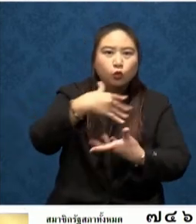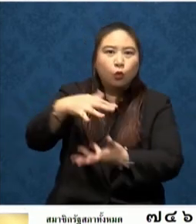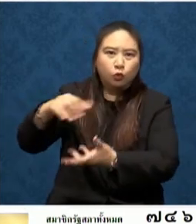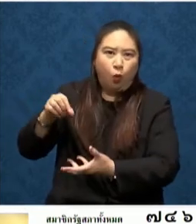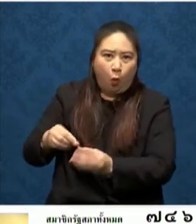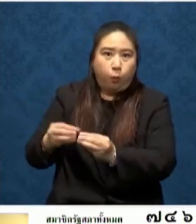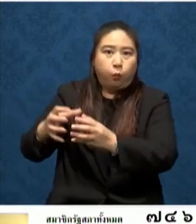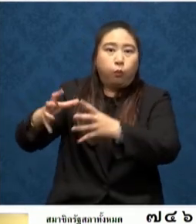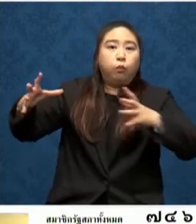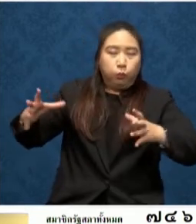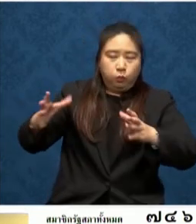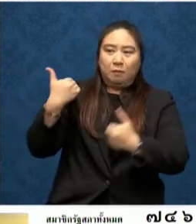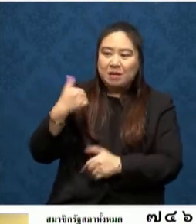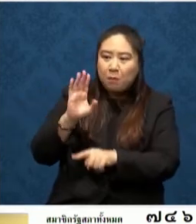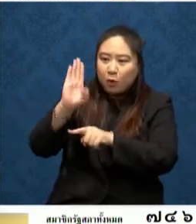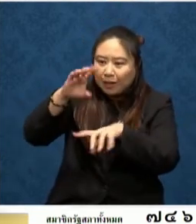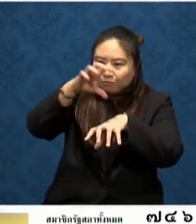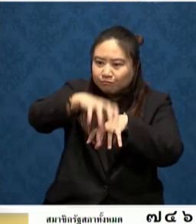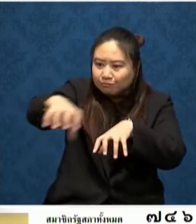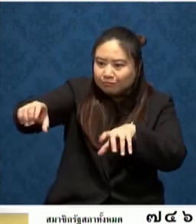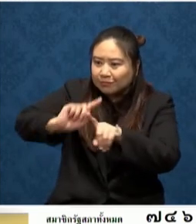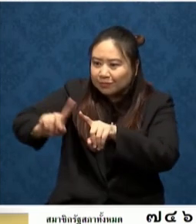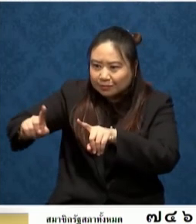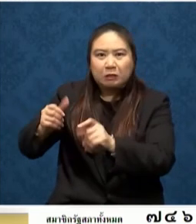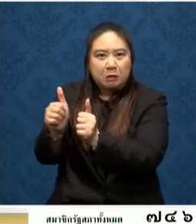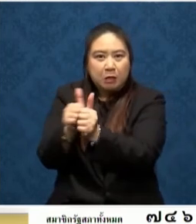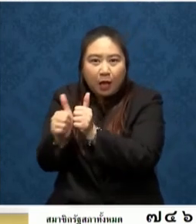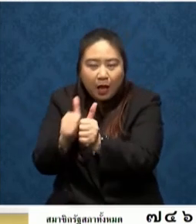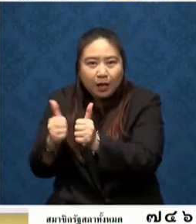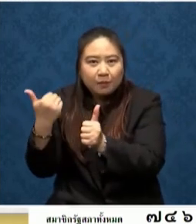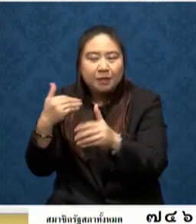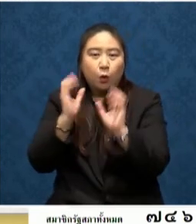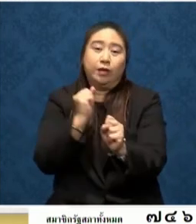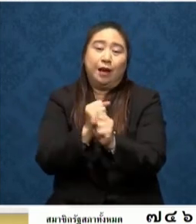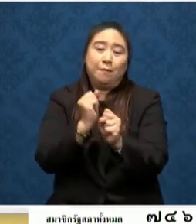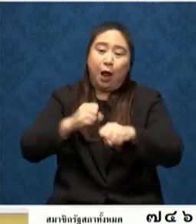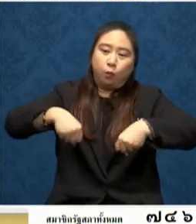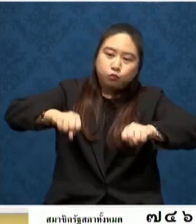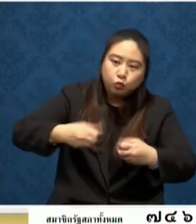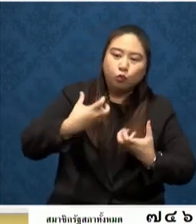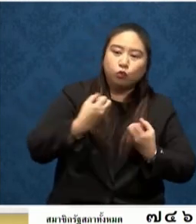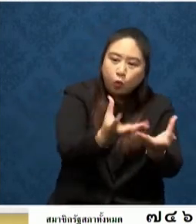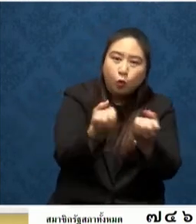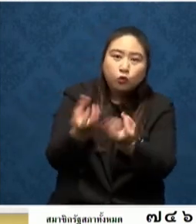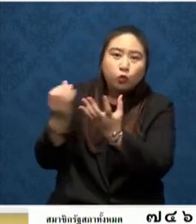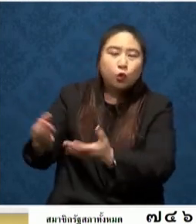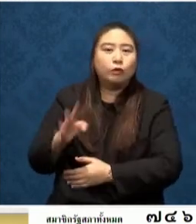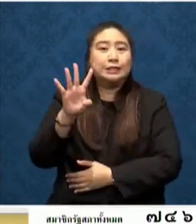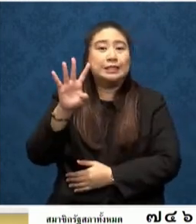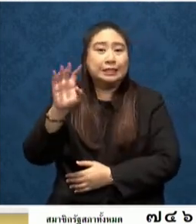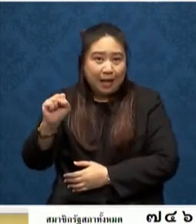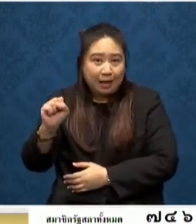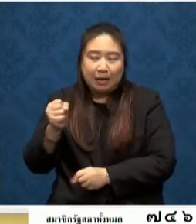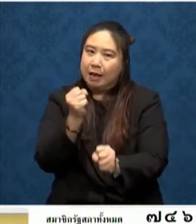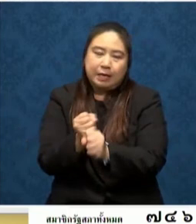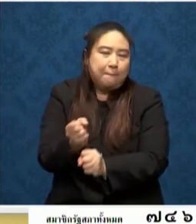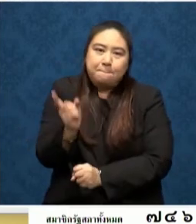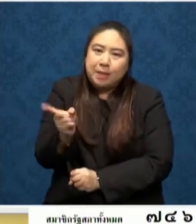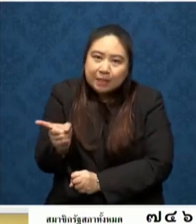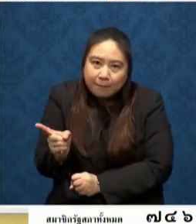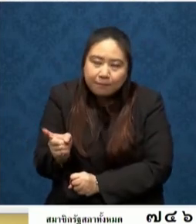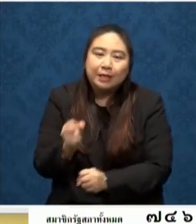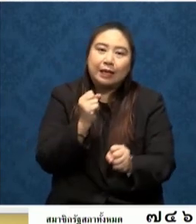ทำธกิแขงๆกอยู่ในตลาดมีจำนนพนักงานมากถึ4 nenhuma ญทั้ททำเปงานประจำและทำเปงานเสริม